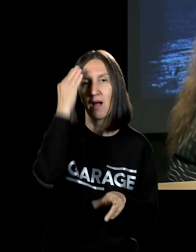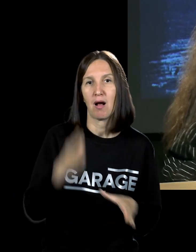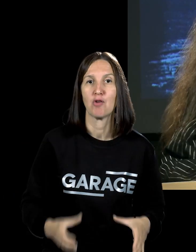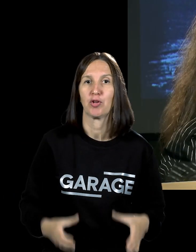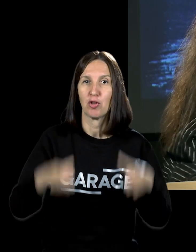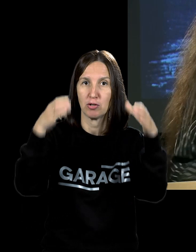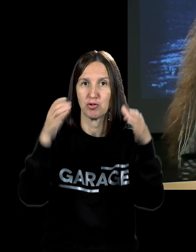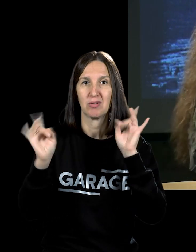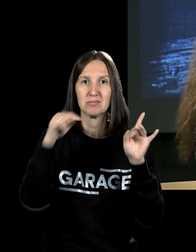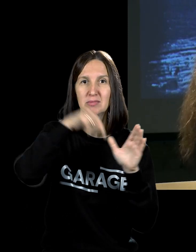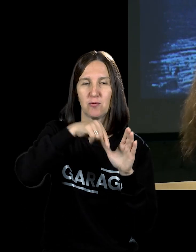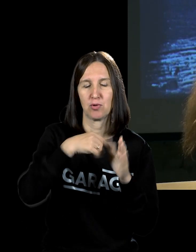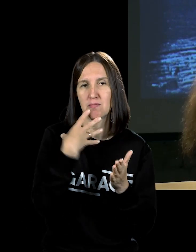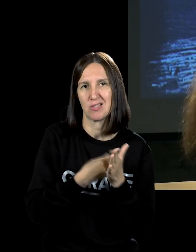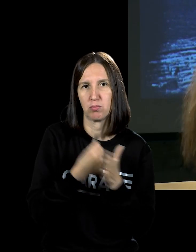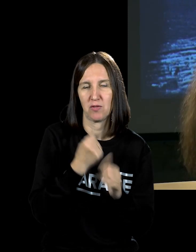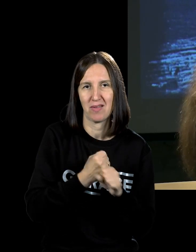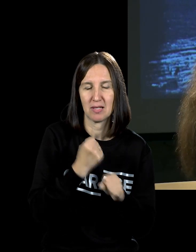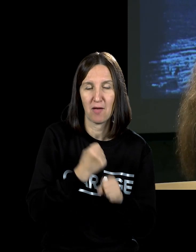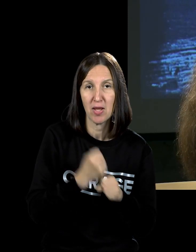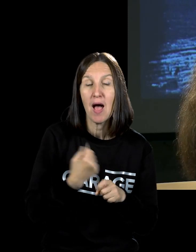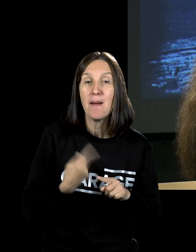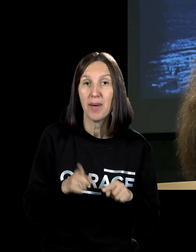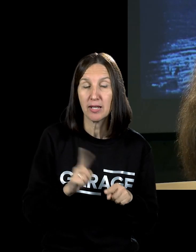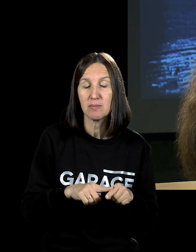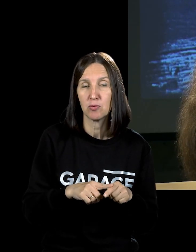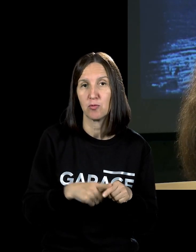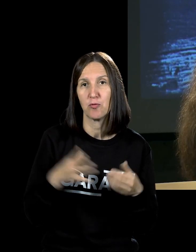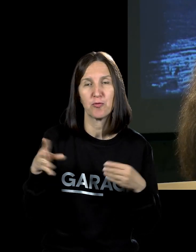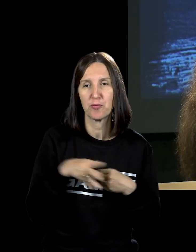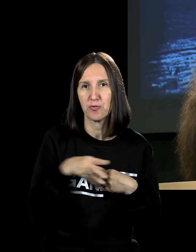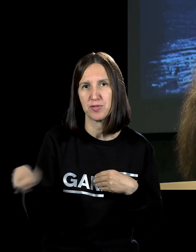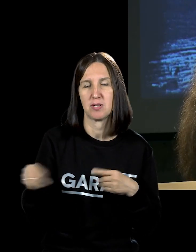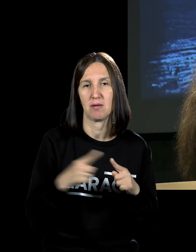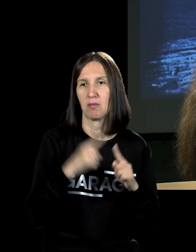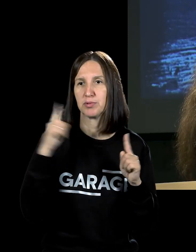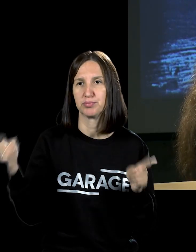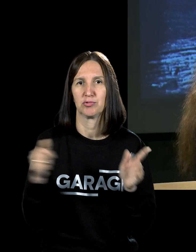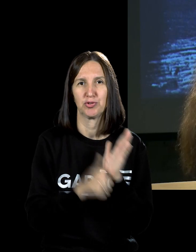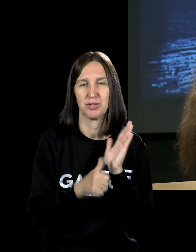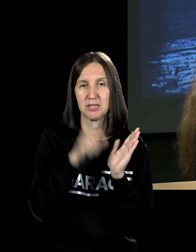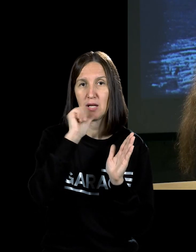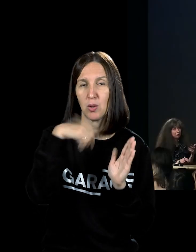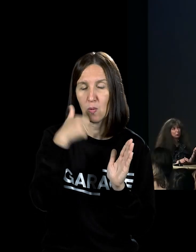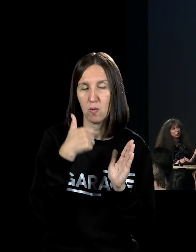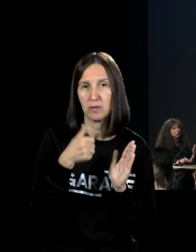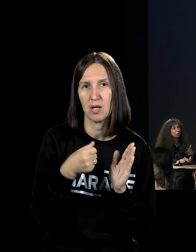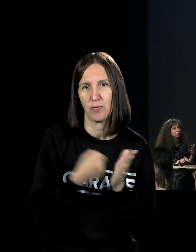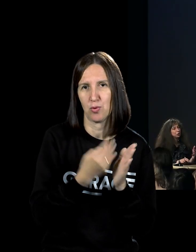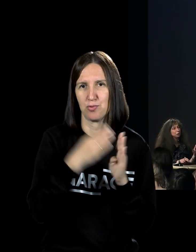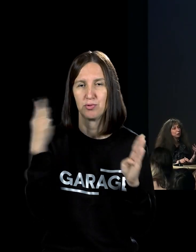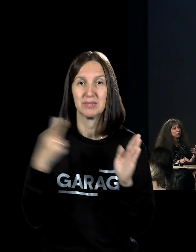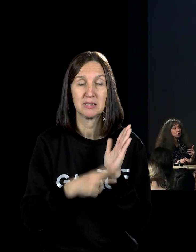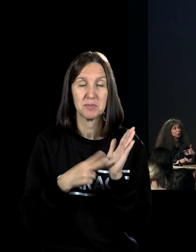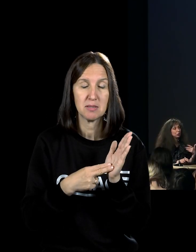ящиком, который со звуком его собственного изготовления. Поэтому он все 60-е годы он занимается различными вариантами перформанса, вот